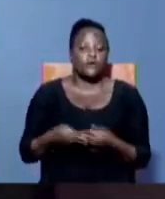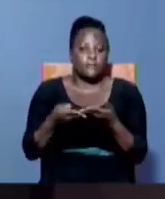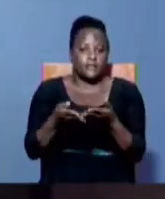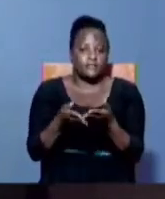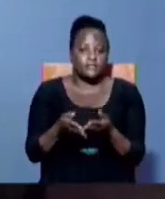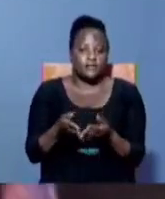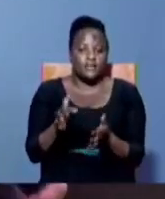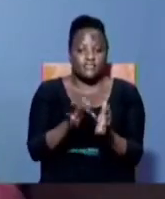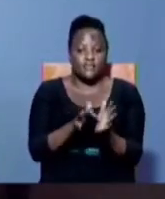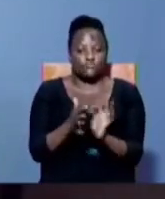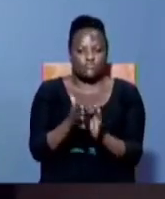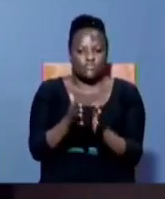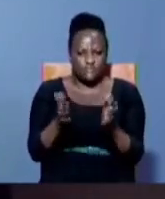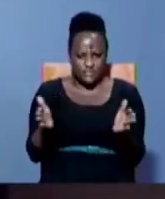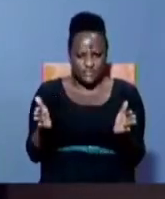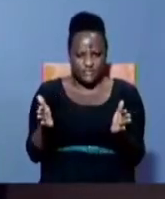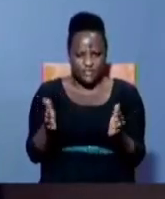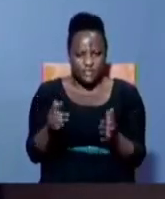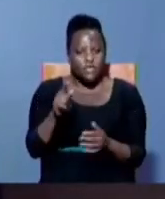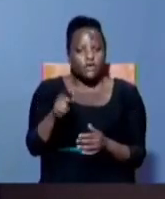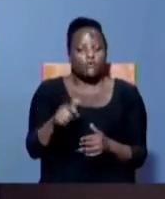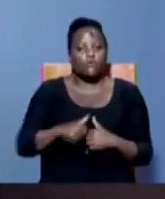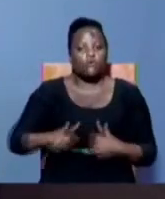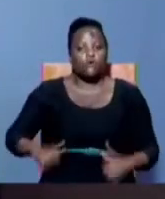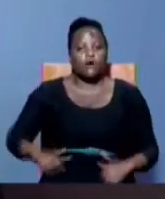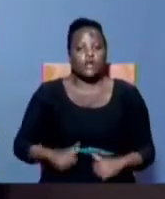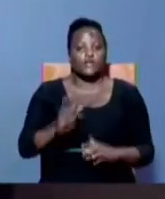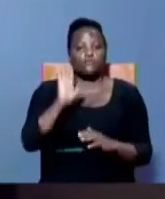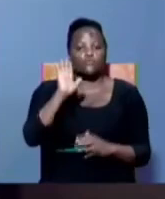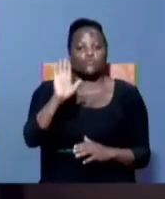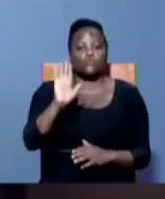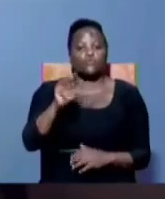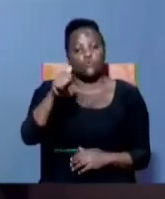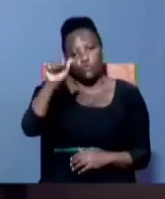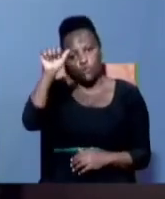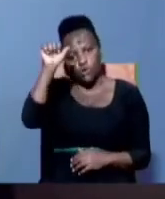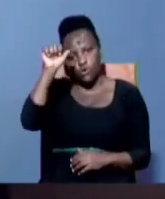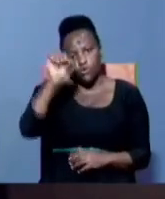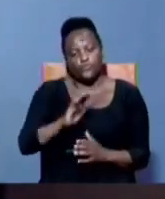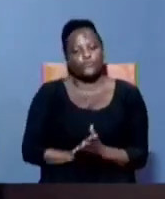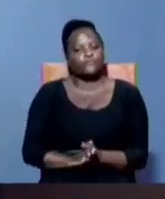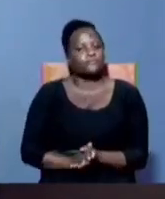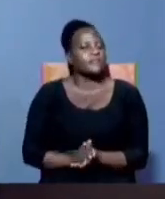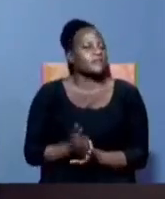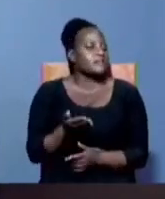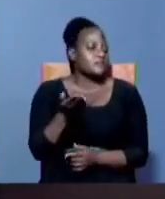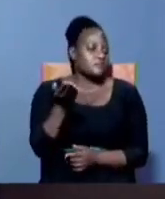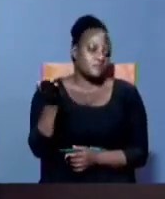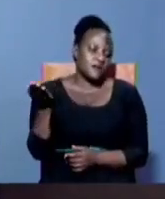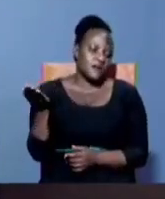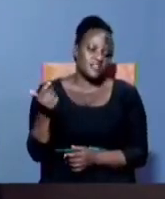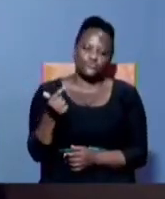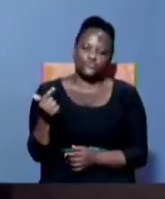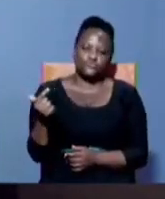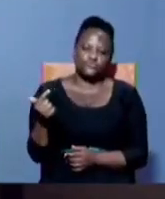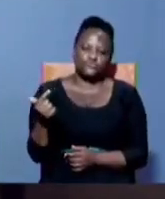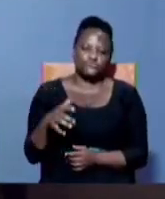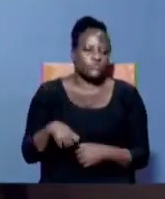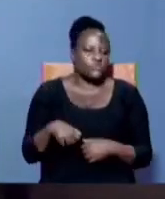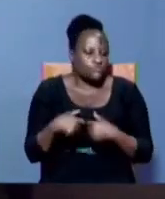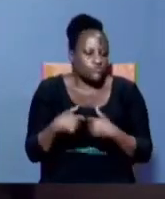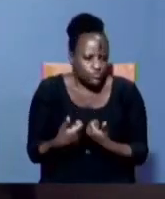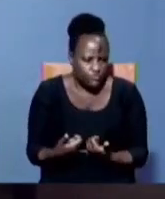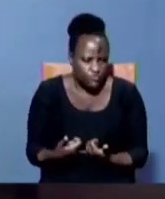kuhani mkuu kwao. Ni wale tu wanaomwamini, wale wanaotubu, hao